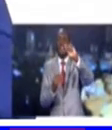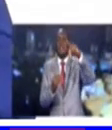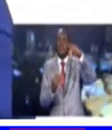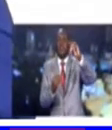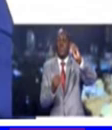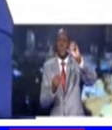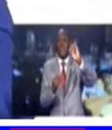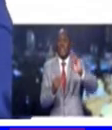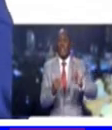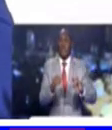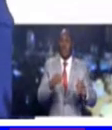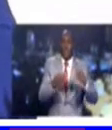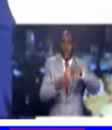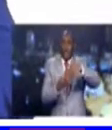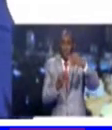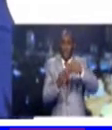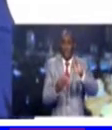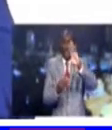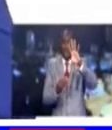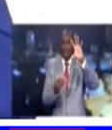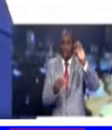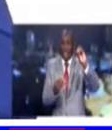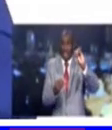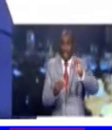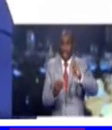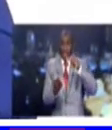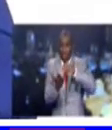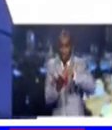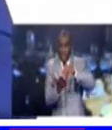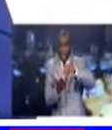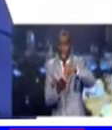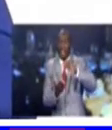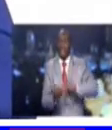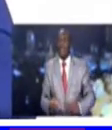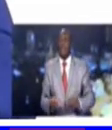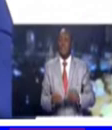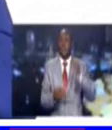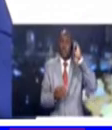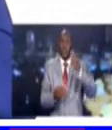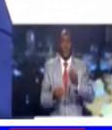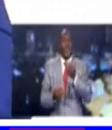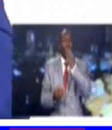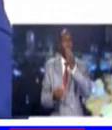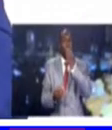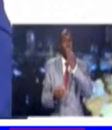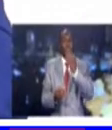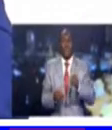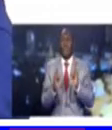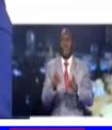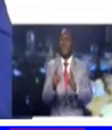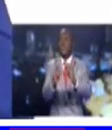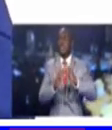l'enveloppé de 50 milliards sera consacrée à l'achat de vivres pour l'aide alimentaire d'urgence